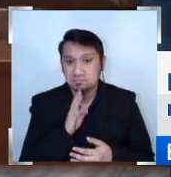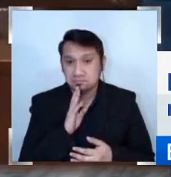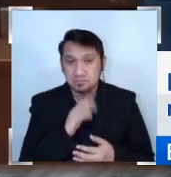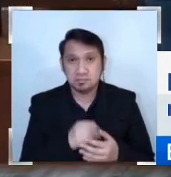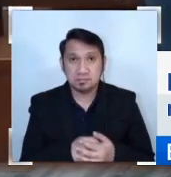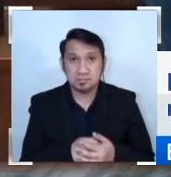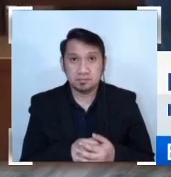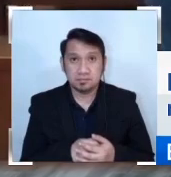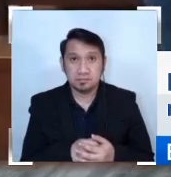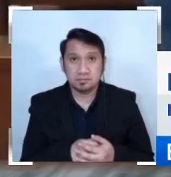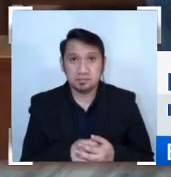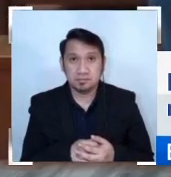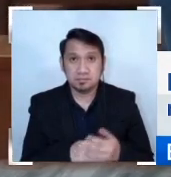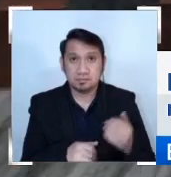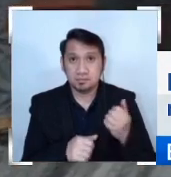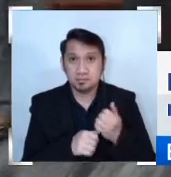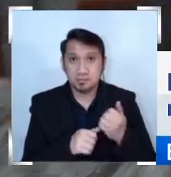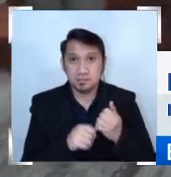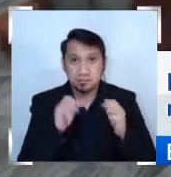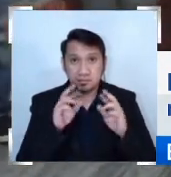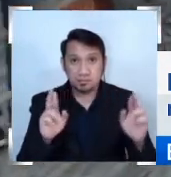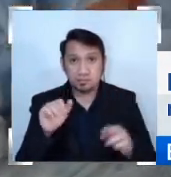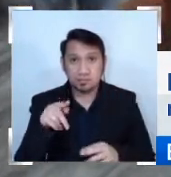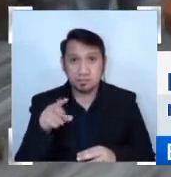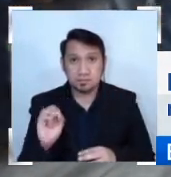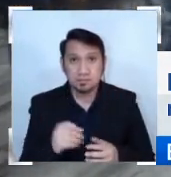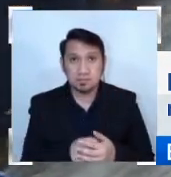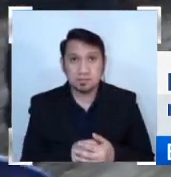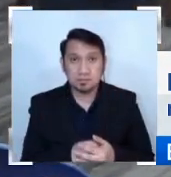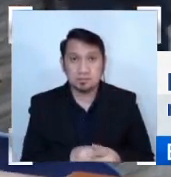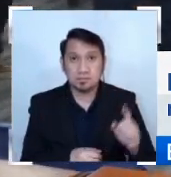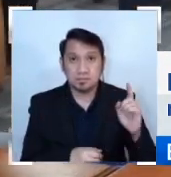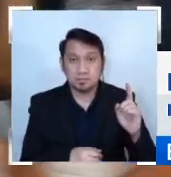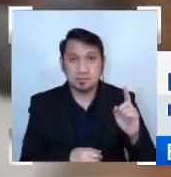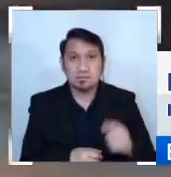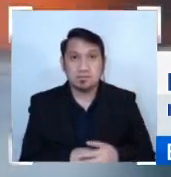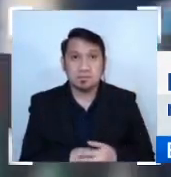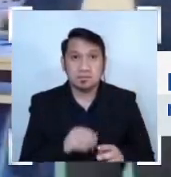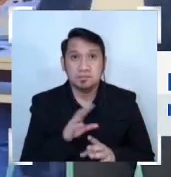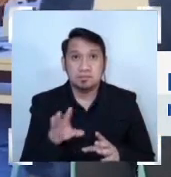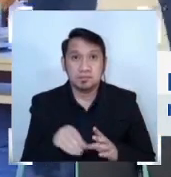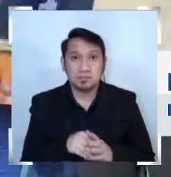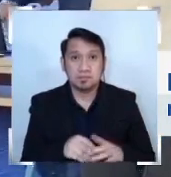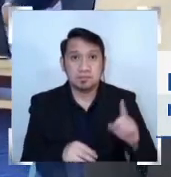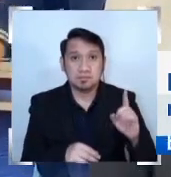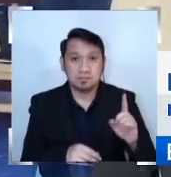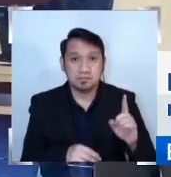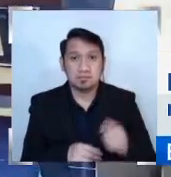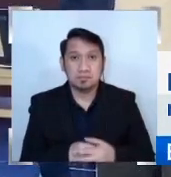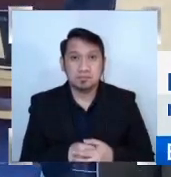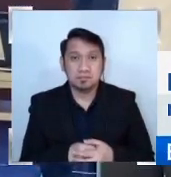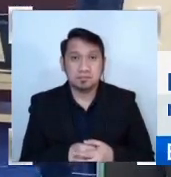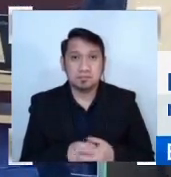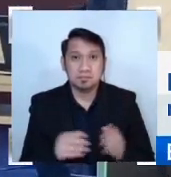na si Joaquin Enrico Valera Bernos. Naiproklama na rin ang 8 konsihal na kaalyado ni Valera sa Baguio City.